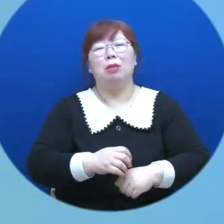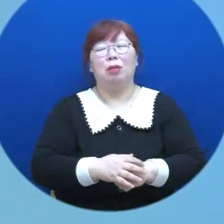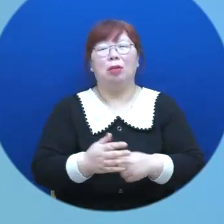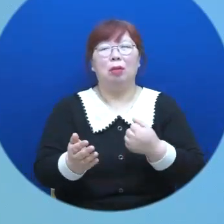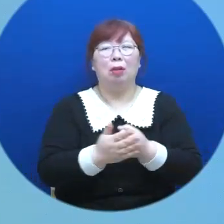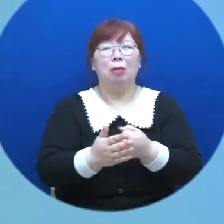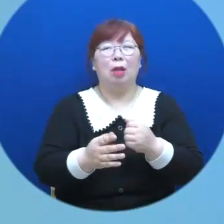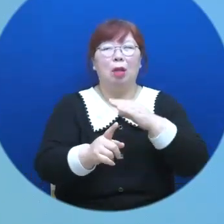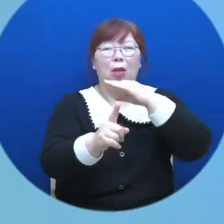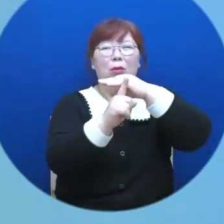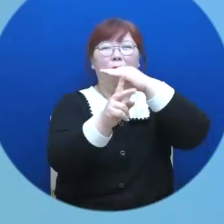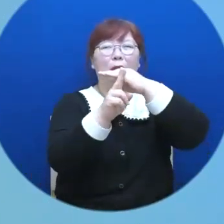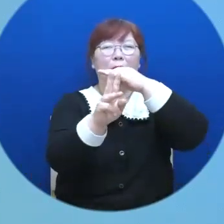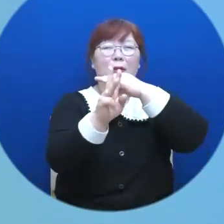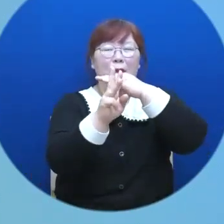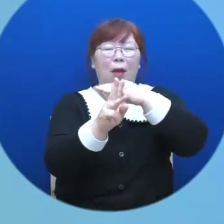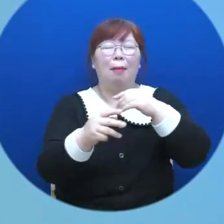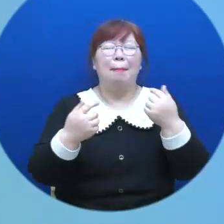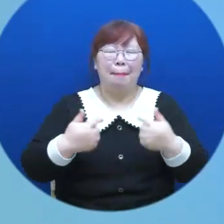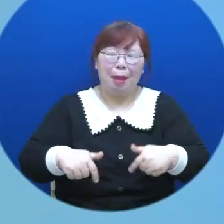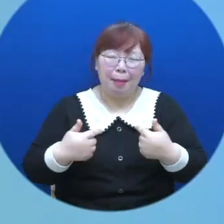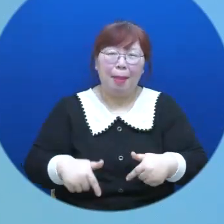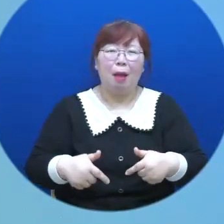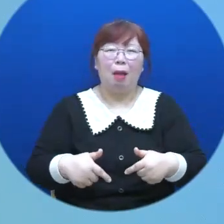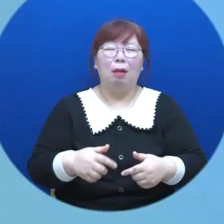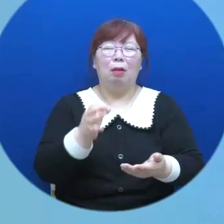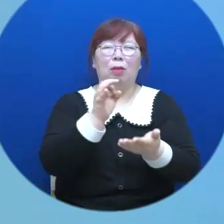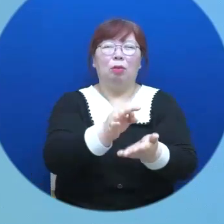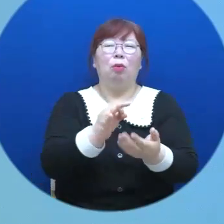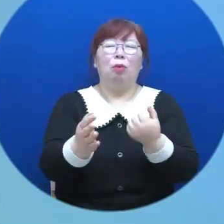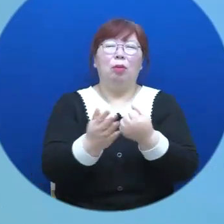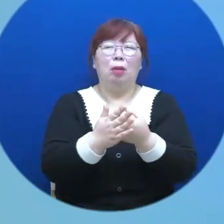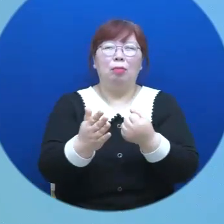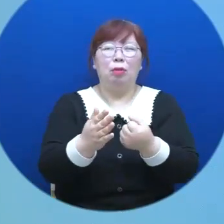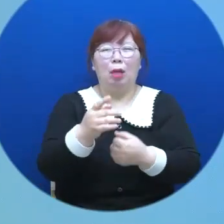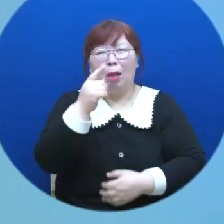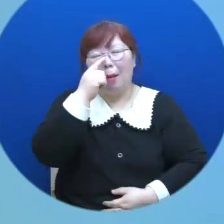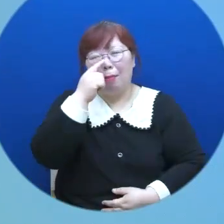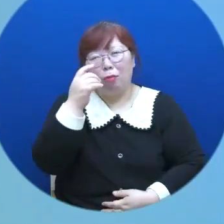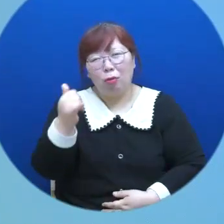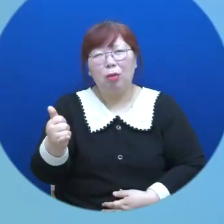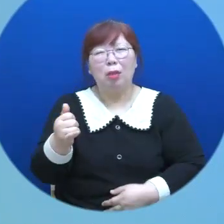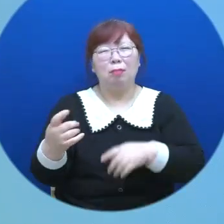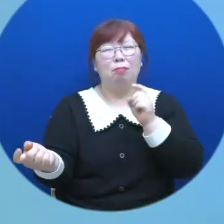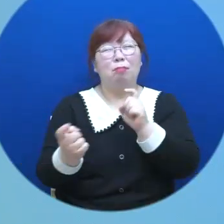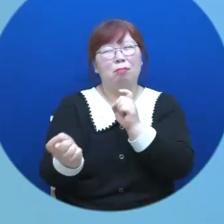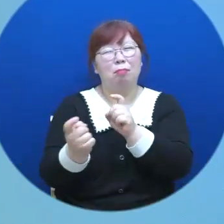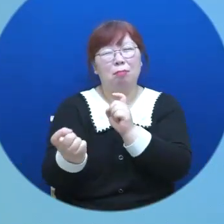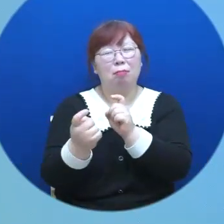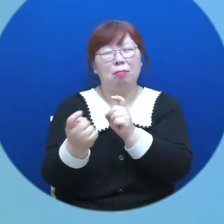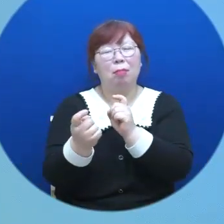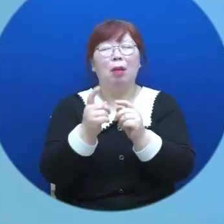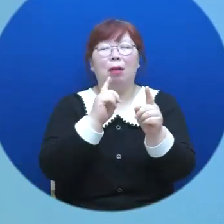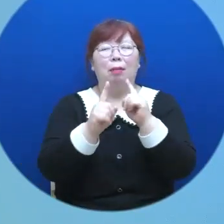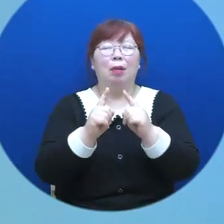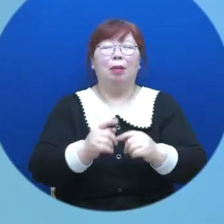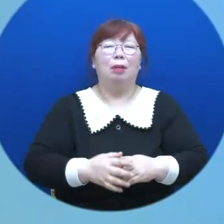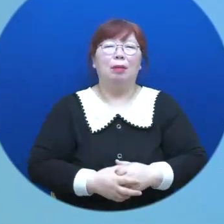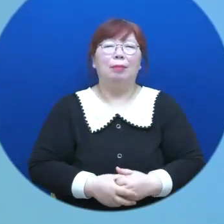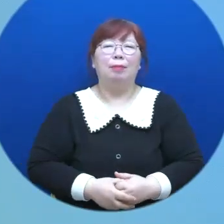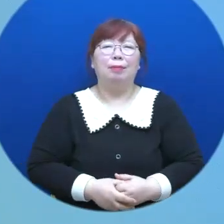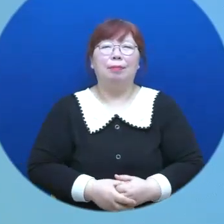1학년부터 3학년까지 맨날 돈 때문에 아빠 엄마는 싸웠다라고 말합니다.